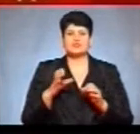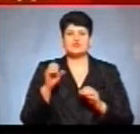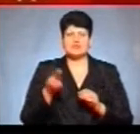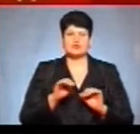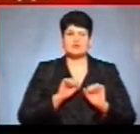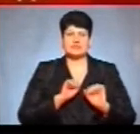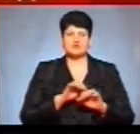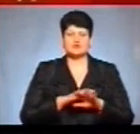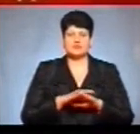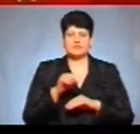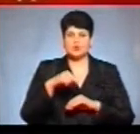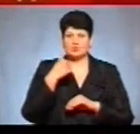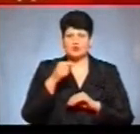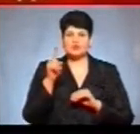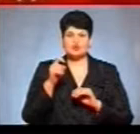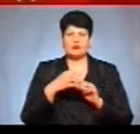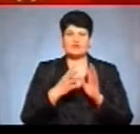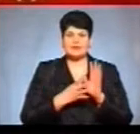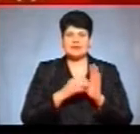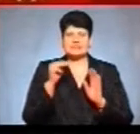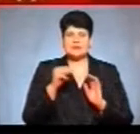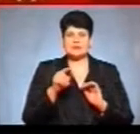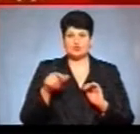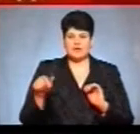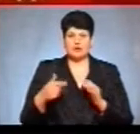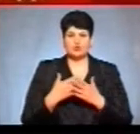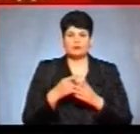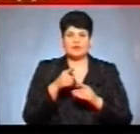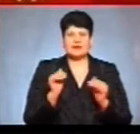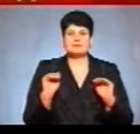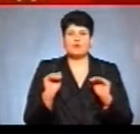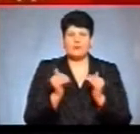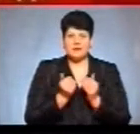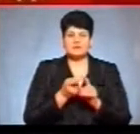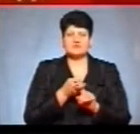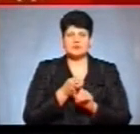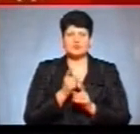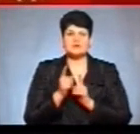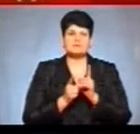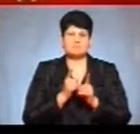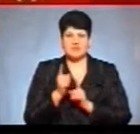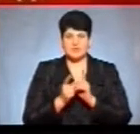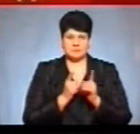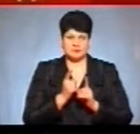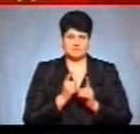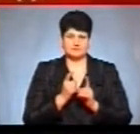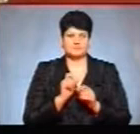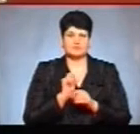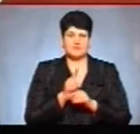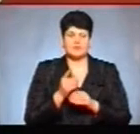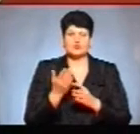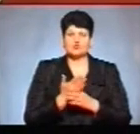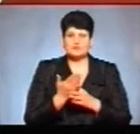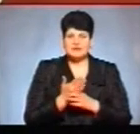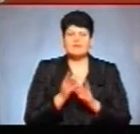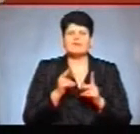Вадима Боярського, цього року 119 тисяч людей. Тобто їх поменшили через зміни в програмі призначення субсидій. Як ви оцінюєте